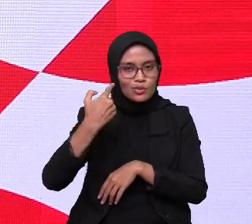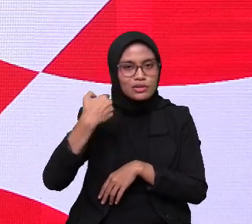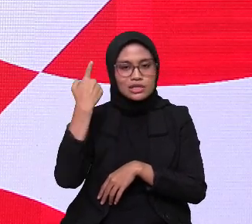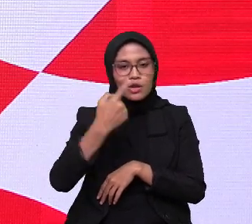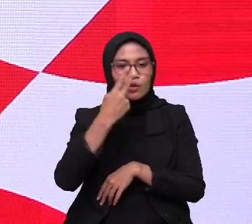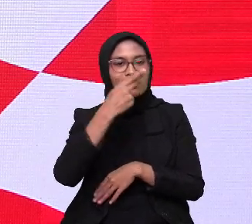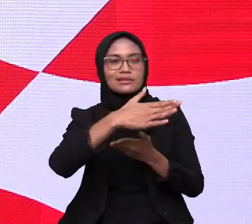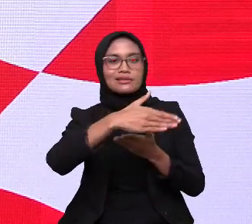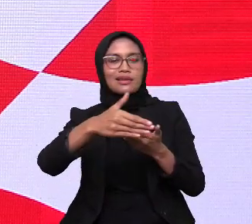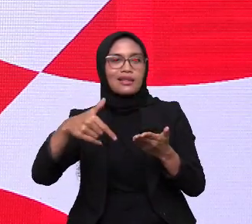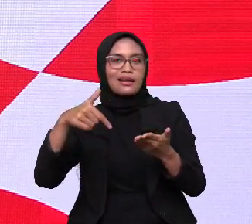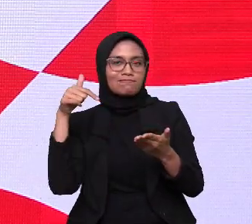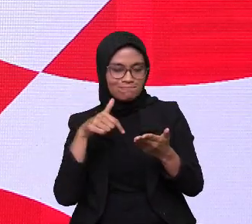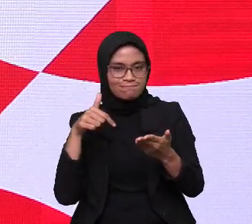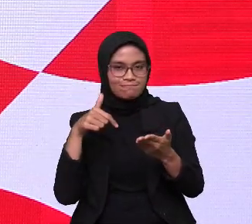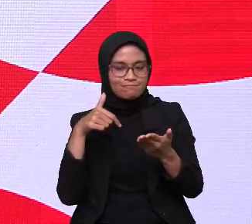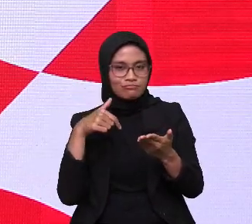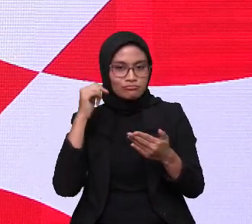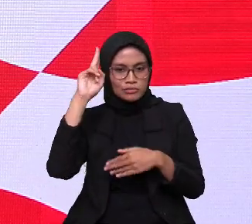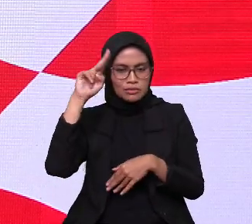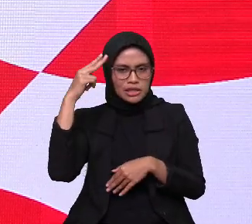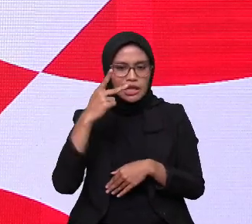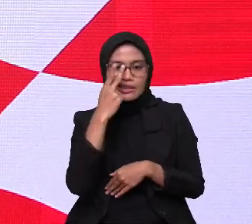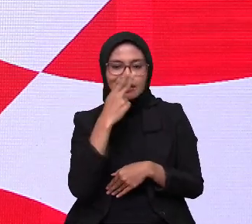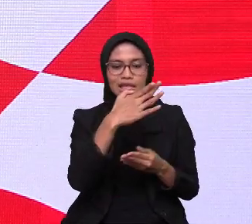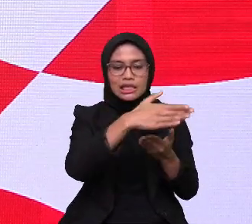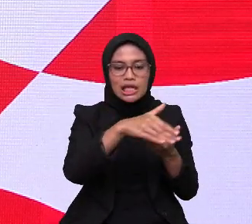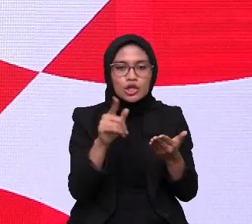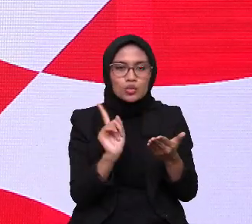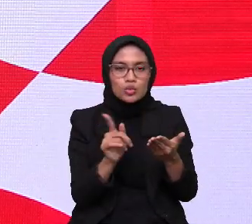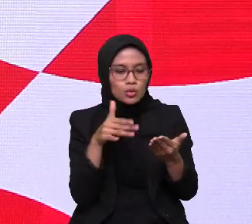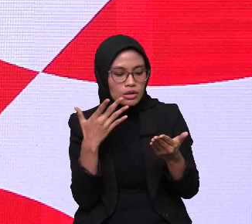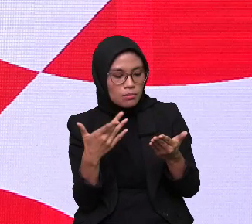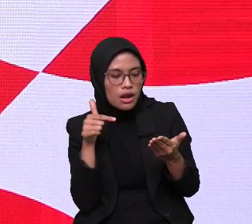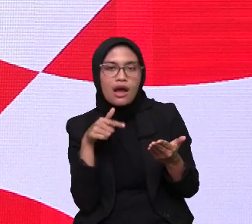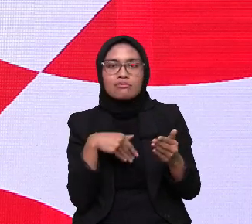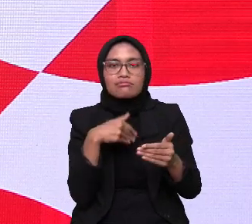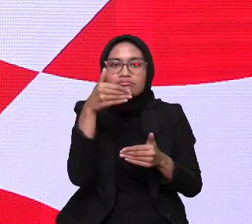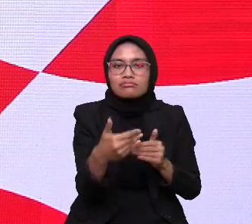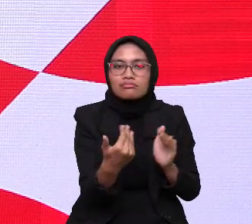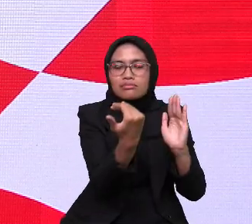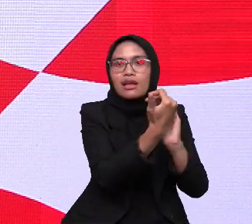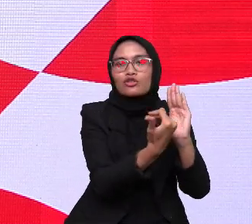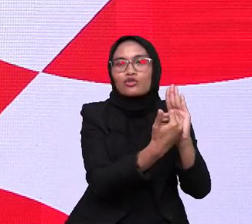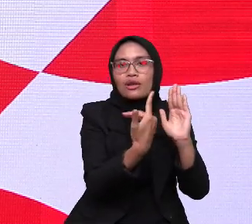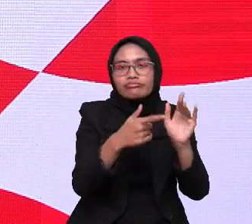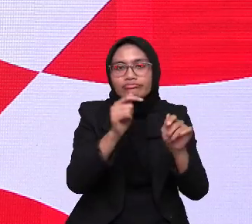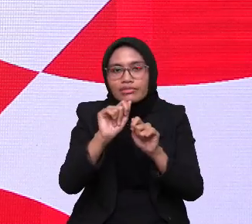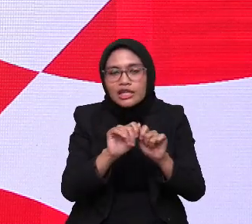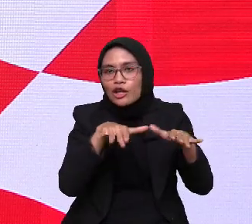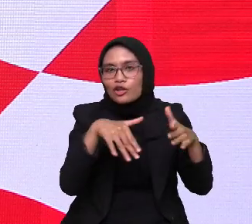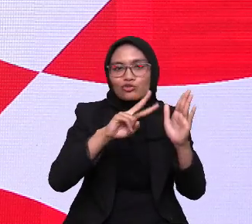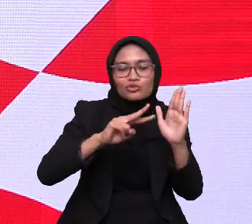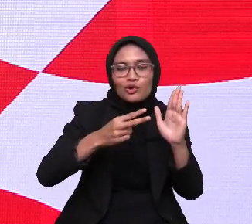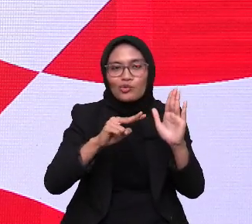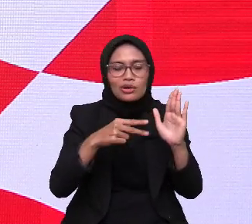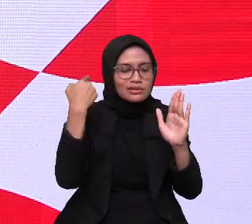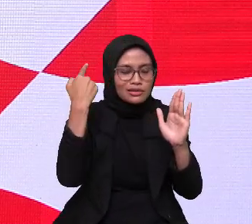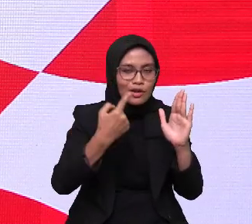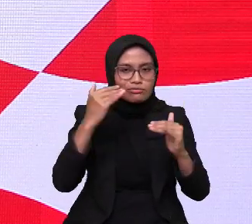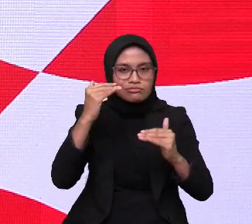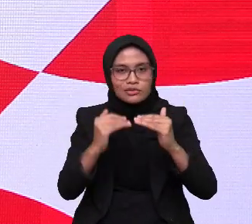akan dilakukan pemerintah dalam membuat kebijakan penting terkait konflik 19 dimohon selalu